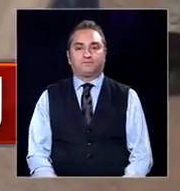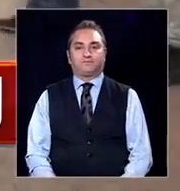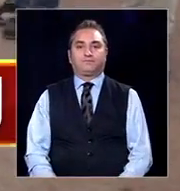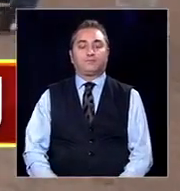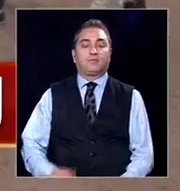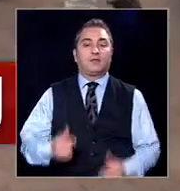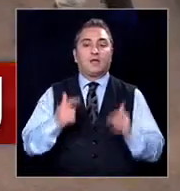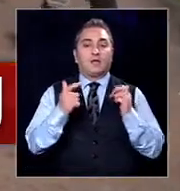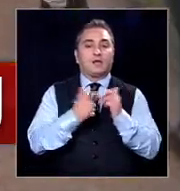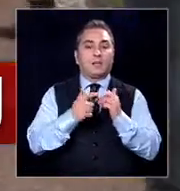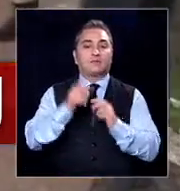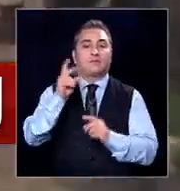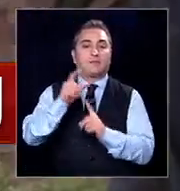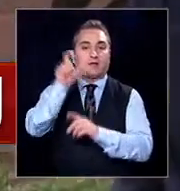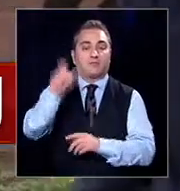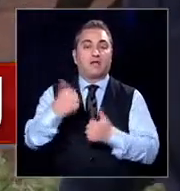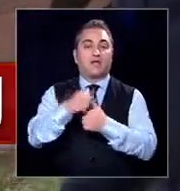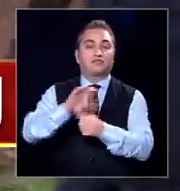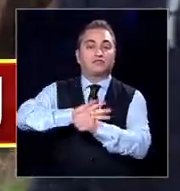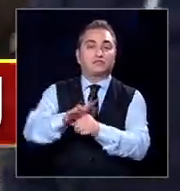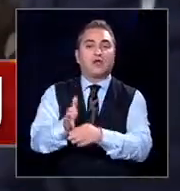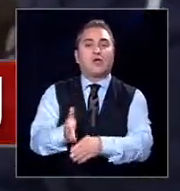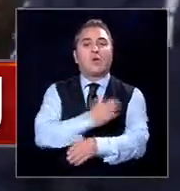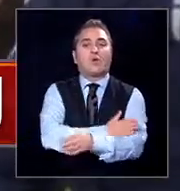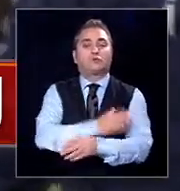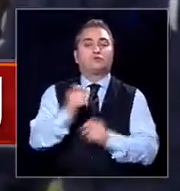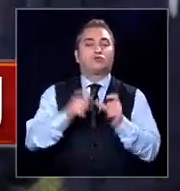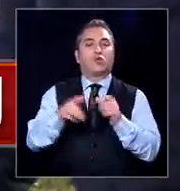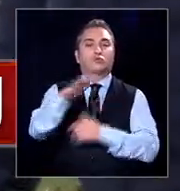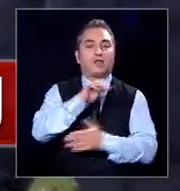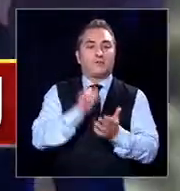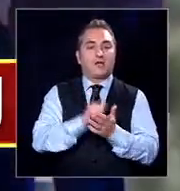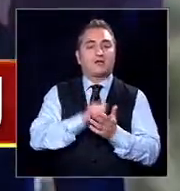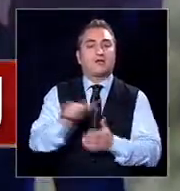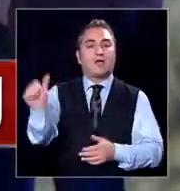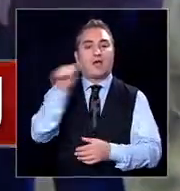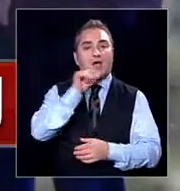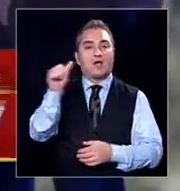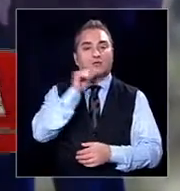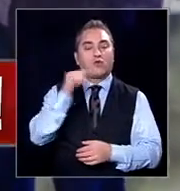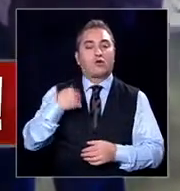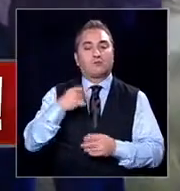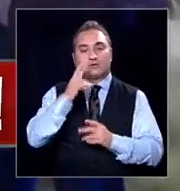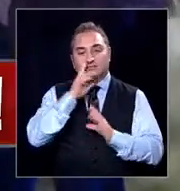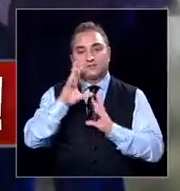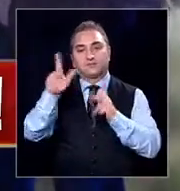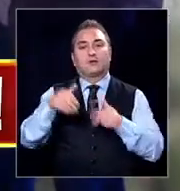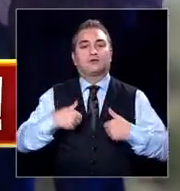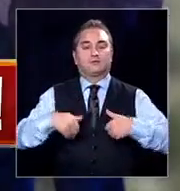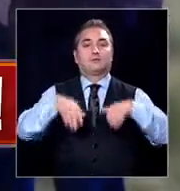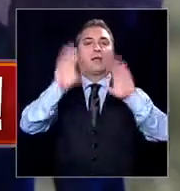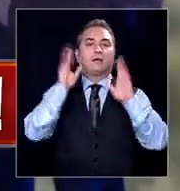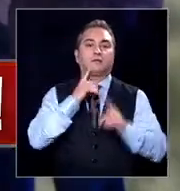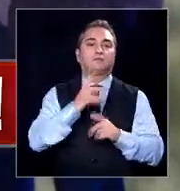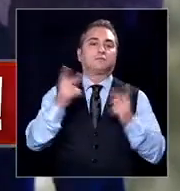Ramazan İpek'in eşine işkence etmeden önce sosyal medya hesabından alkolün müptelası değiliz mesajıyla bu